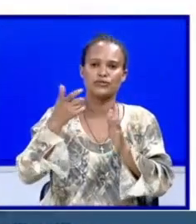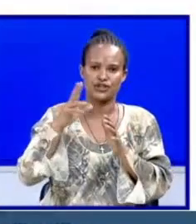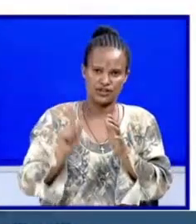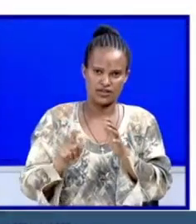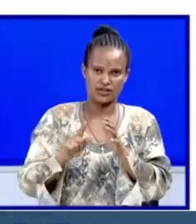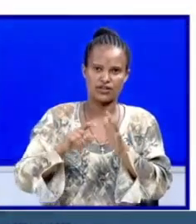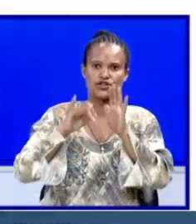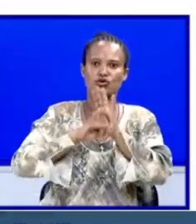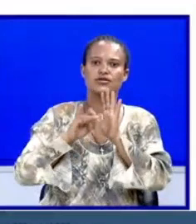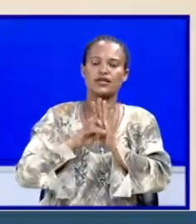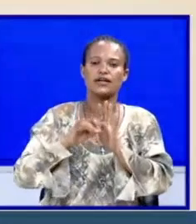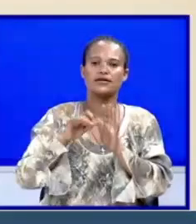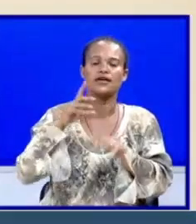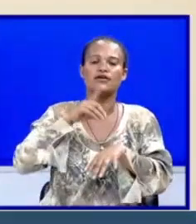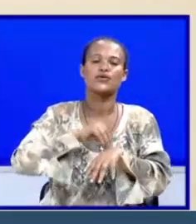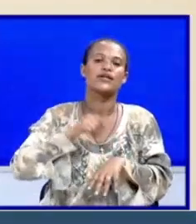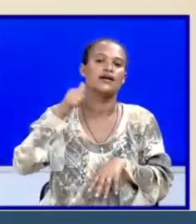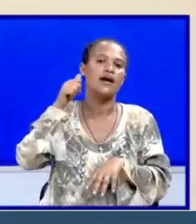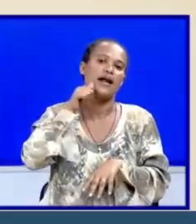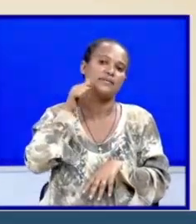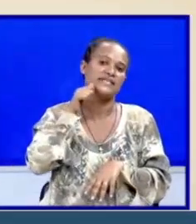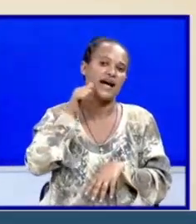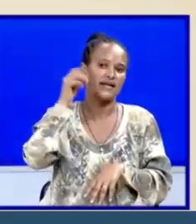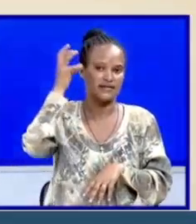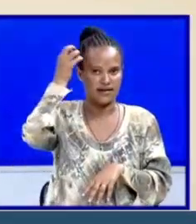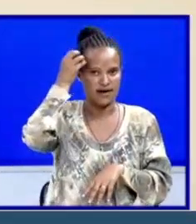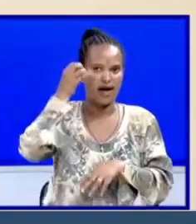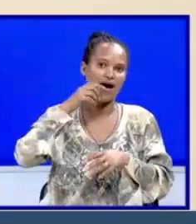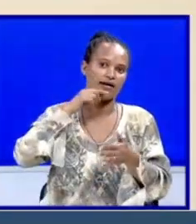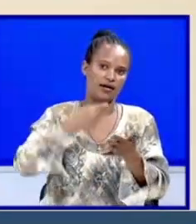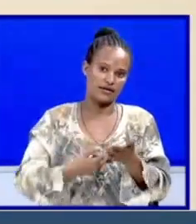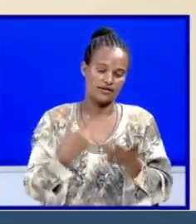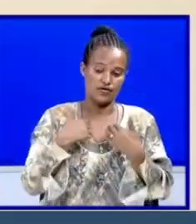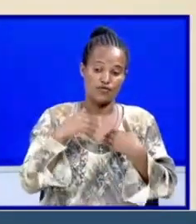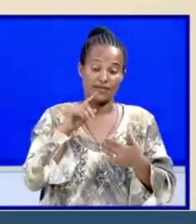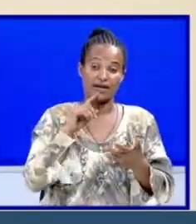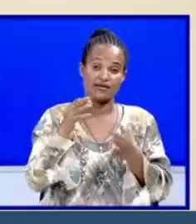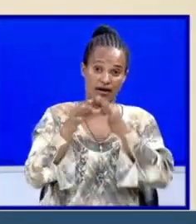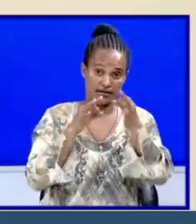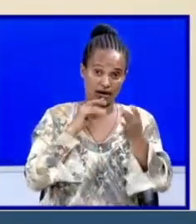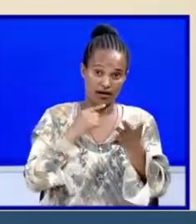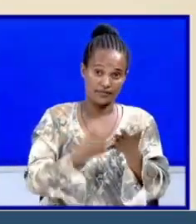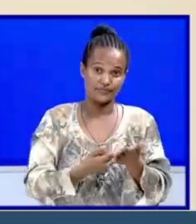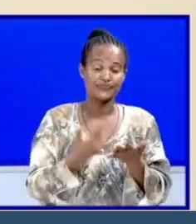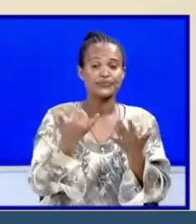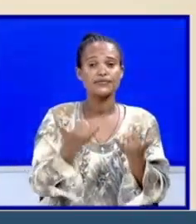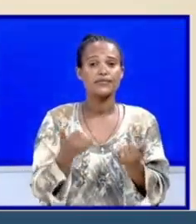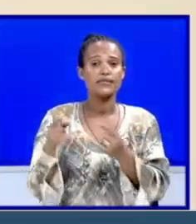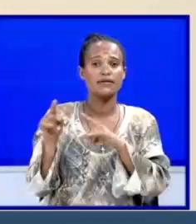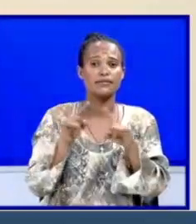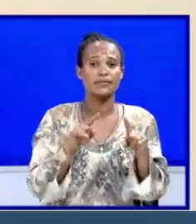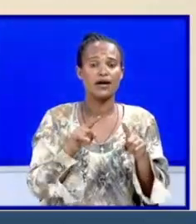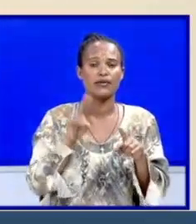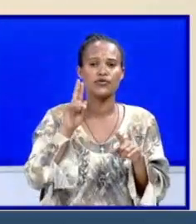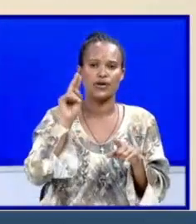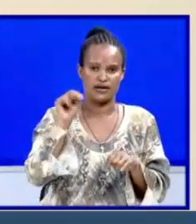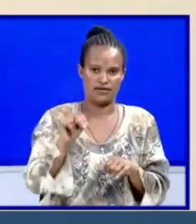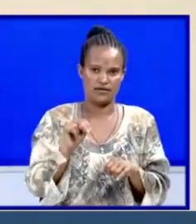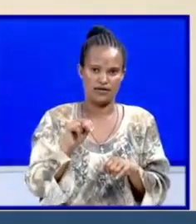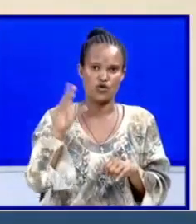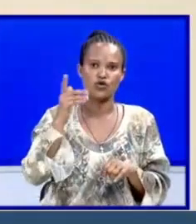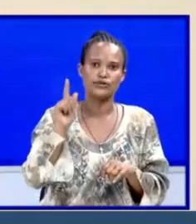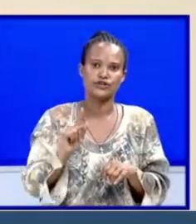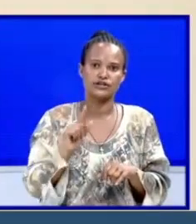ትግራይ ዶክተር ኣለም ፀሓይ ፀጋይ ኣረጋጊፀን። እቲ ንህቦ መረዳእታ ብፍላይ ድማ ከዚ ዩኤን